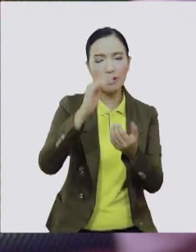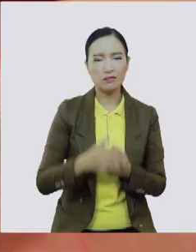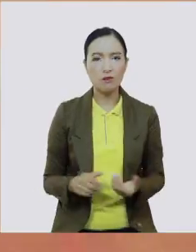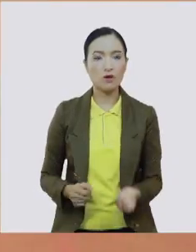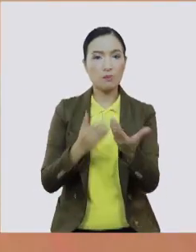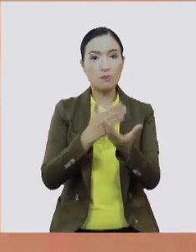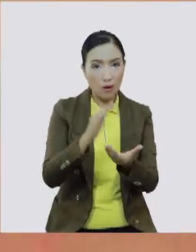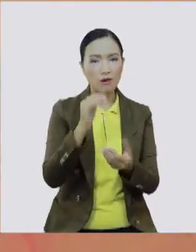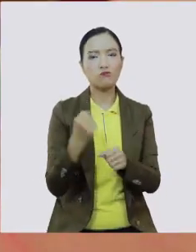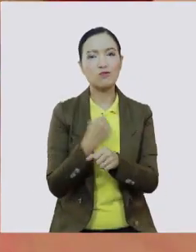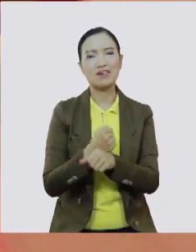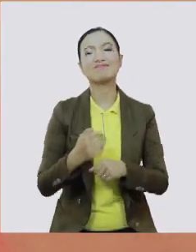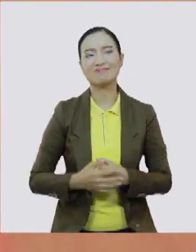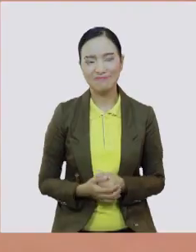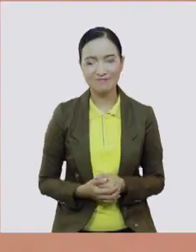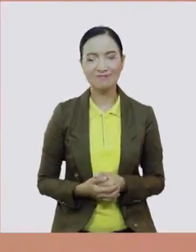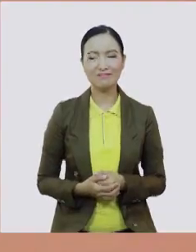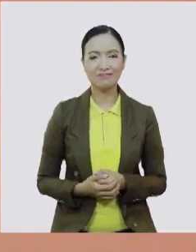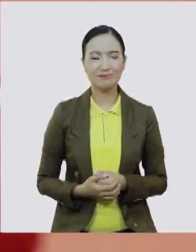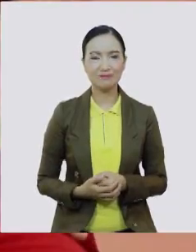ครับ